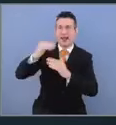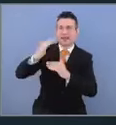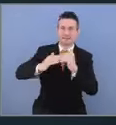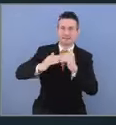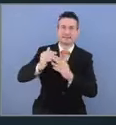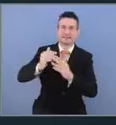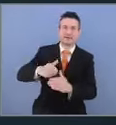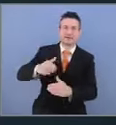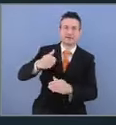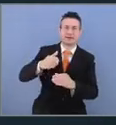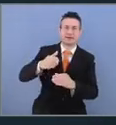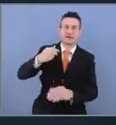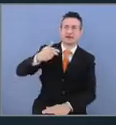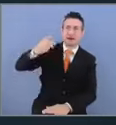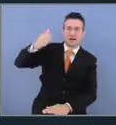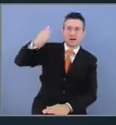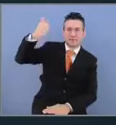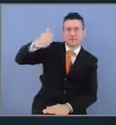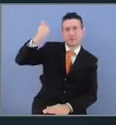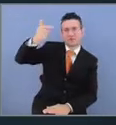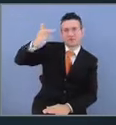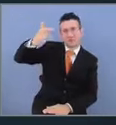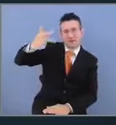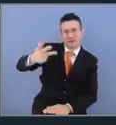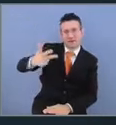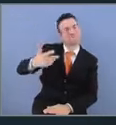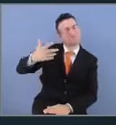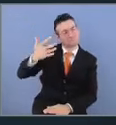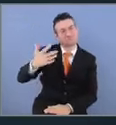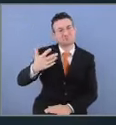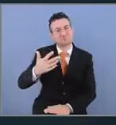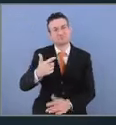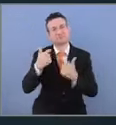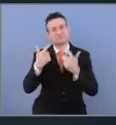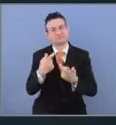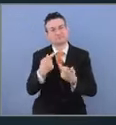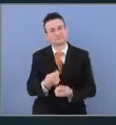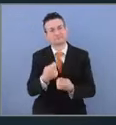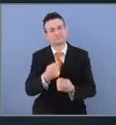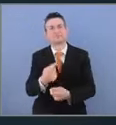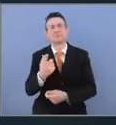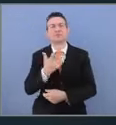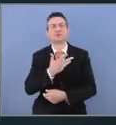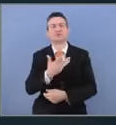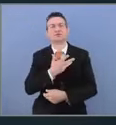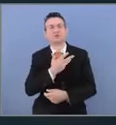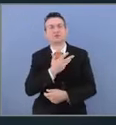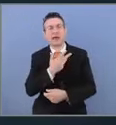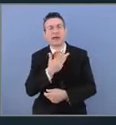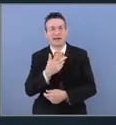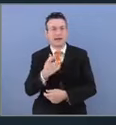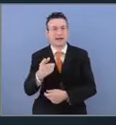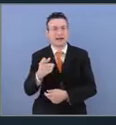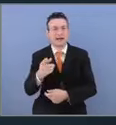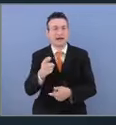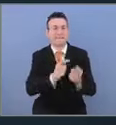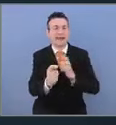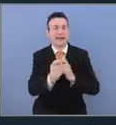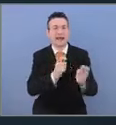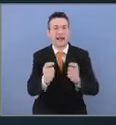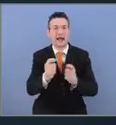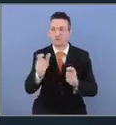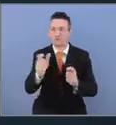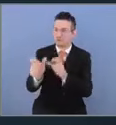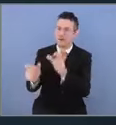tutti insieme capire poi come quella forza, che è anche propulsiva, è anche di una domanda che c'è, all'interno di un mercato possa anche magari aprire